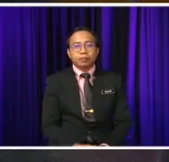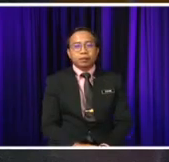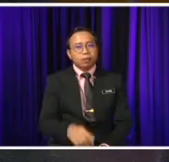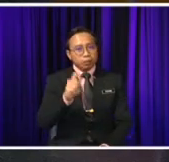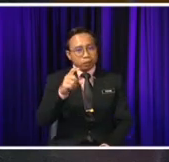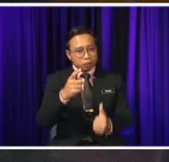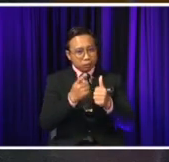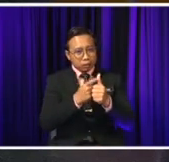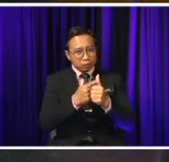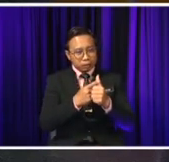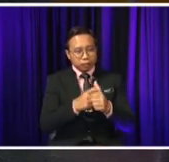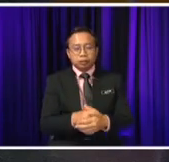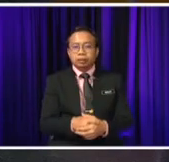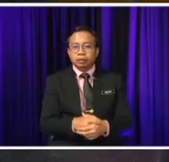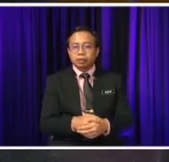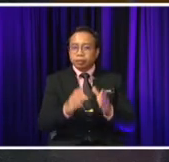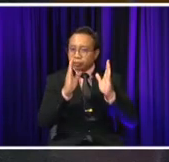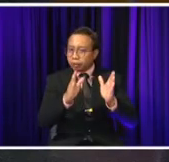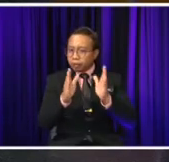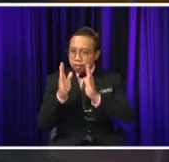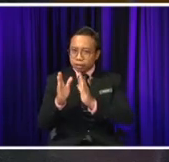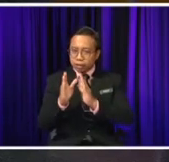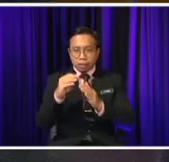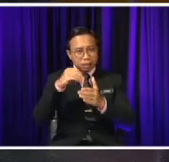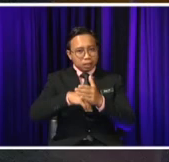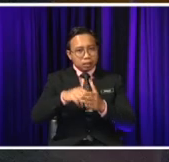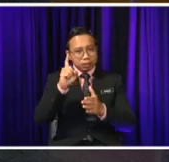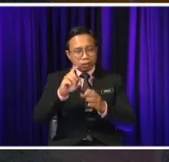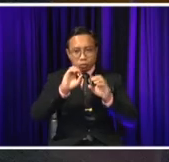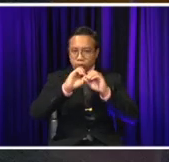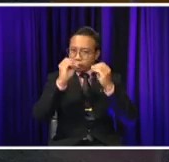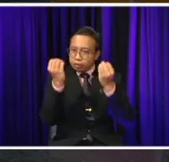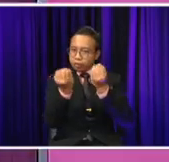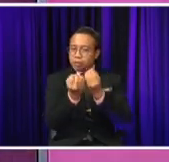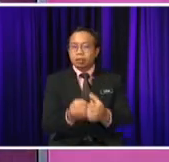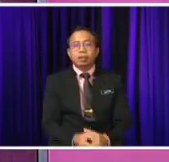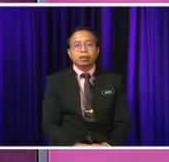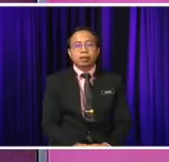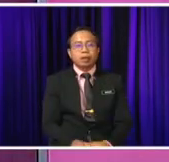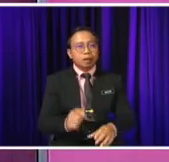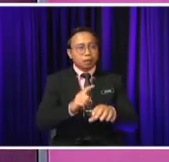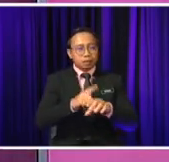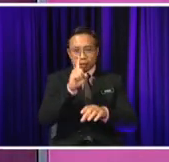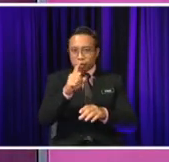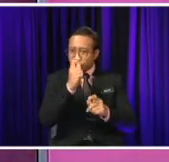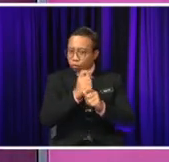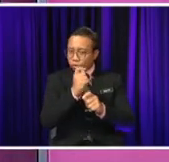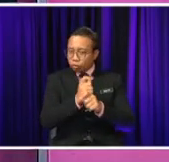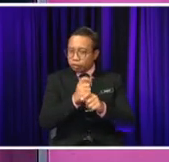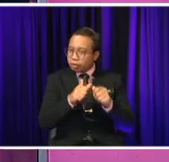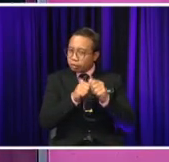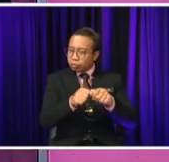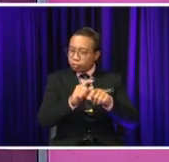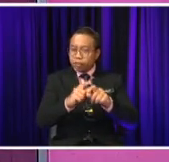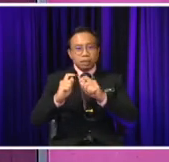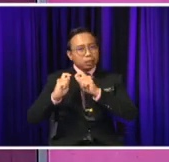yang paling penting adalah perancangan dalam sebuah organisasi terhadap satu-satu tugas pelari dengan